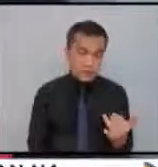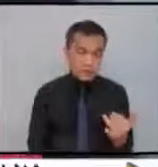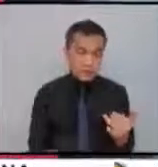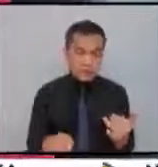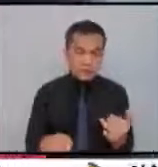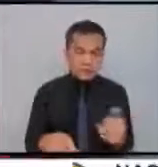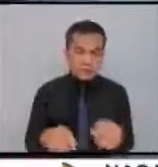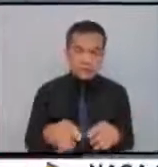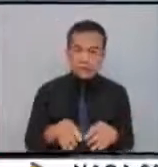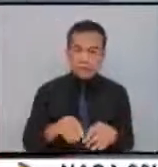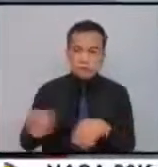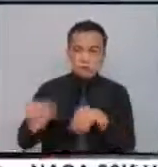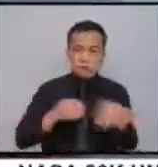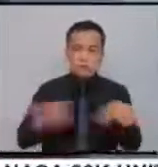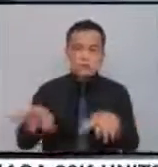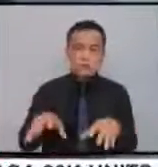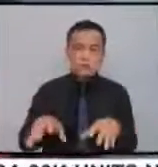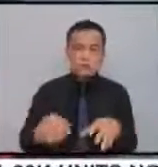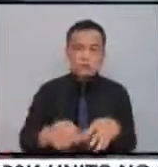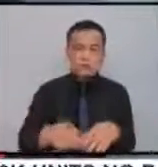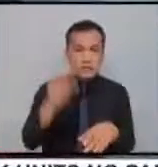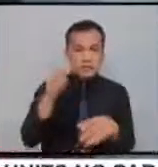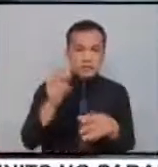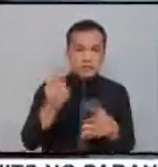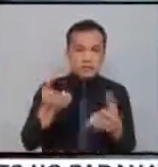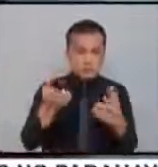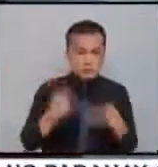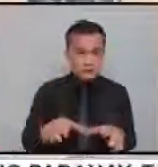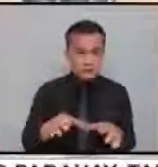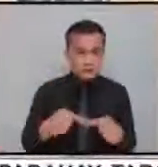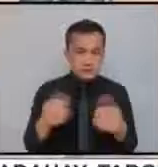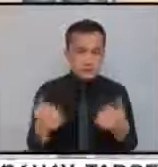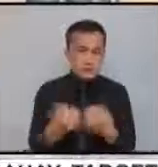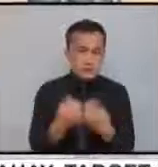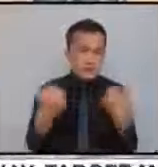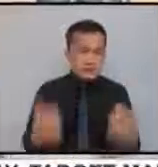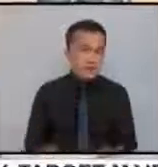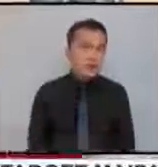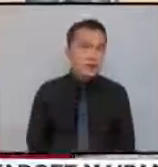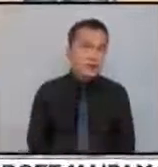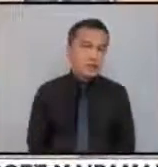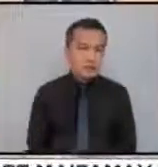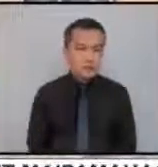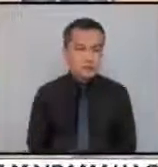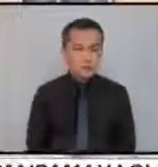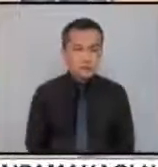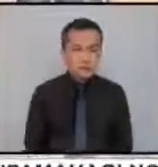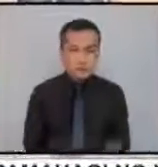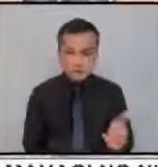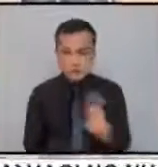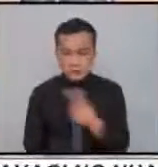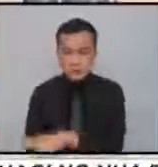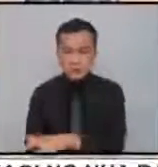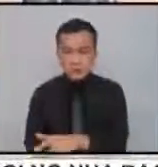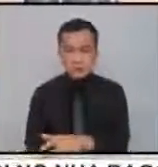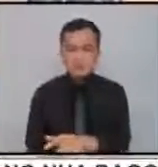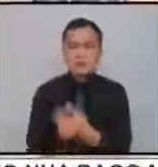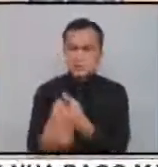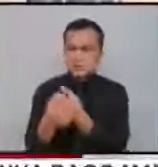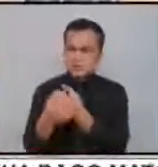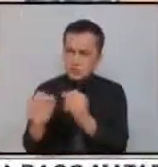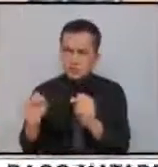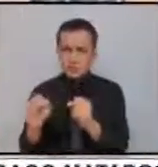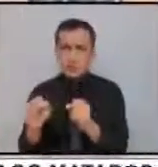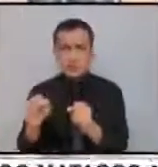mas mataas po ang porsyento ng aksidente. Ano, for safety purposes na rin. Kasi